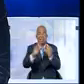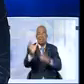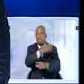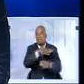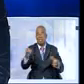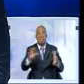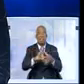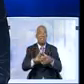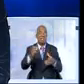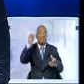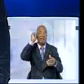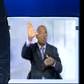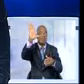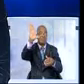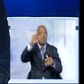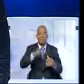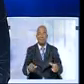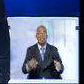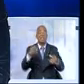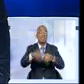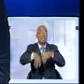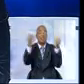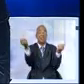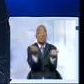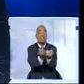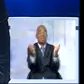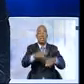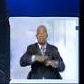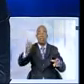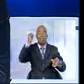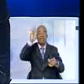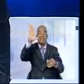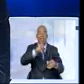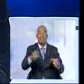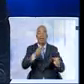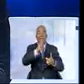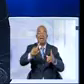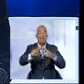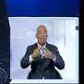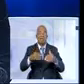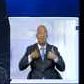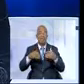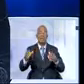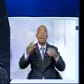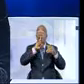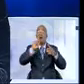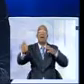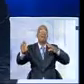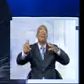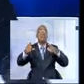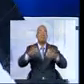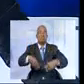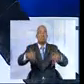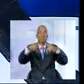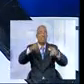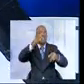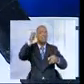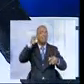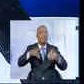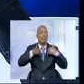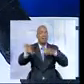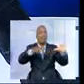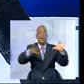réseau international des femmes de Métropolis s'est ouvert hier en présence du Premier ministre. C'est une rencontre qui regroupe